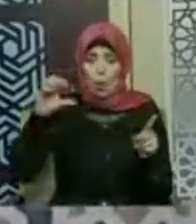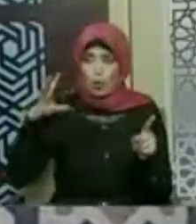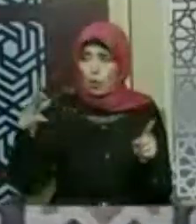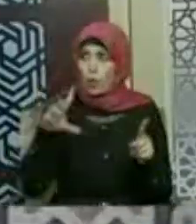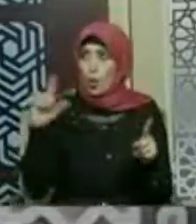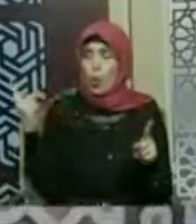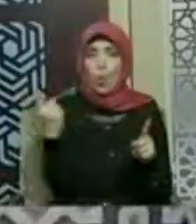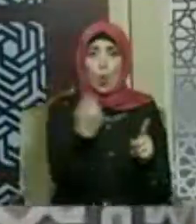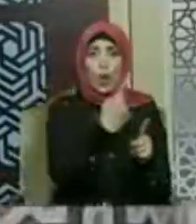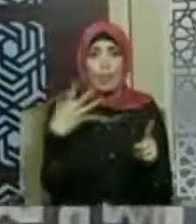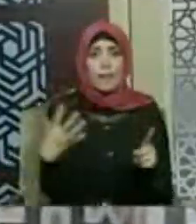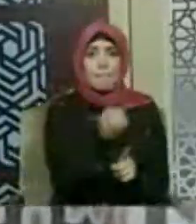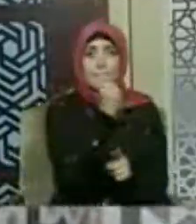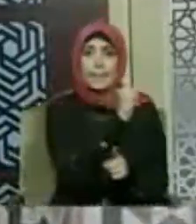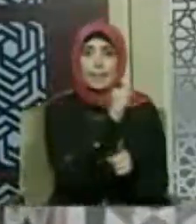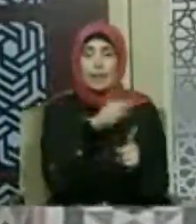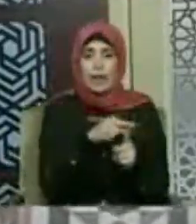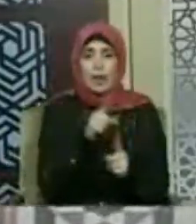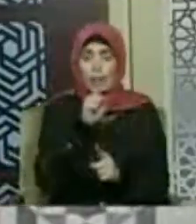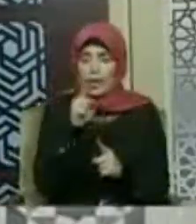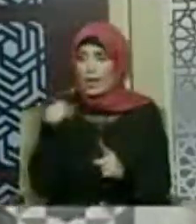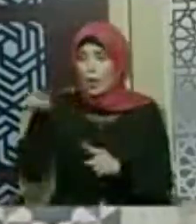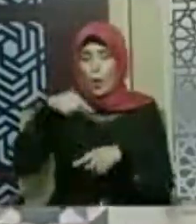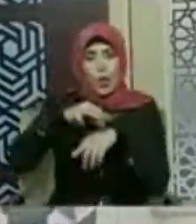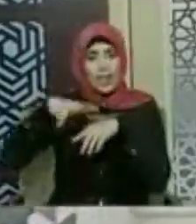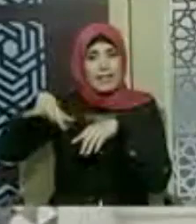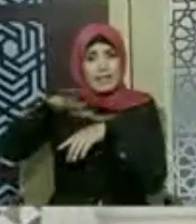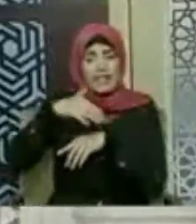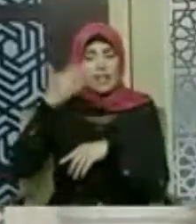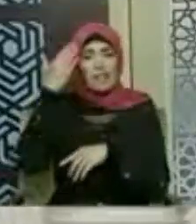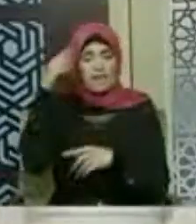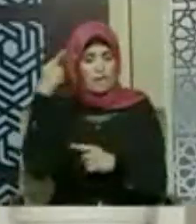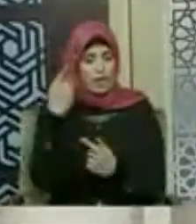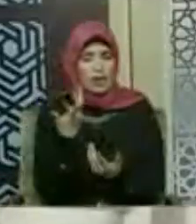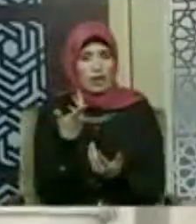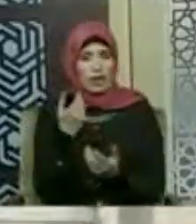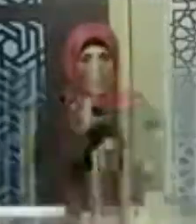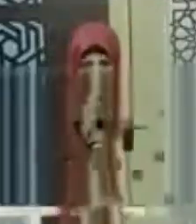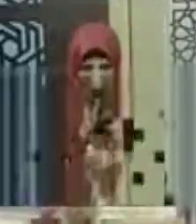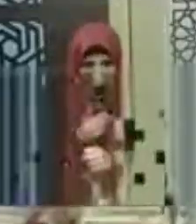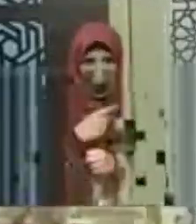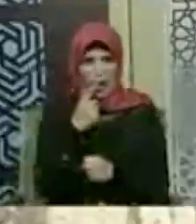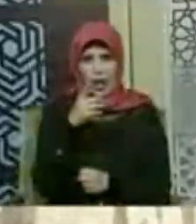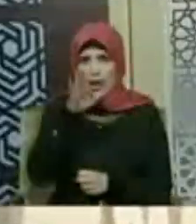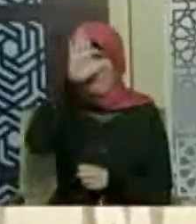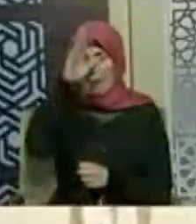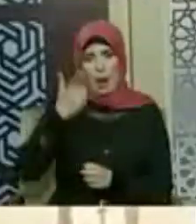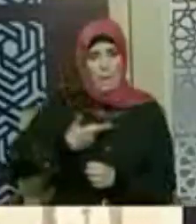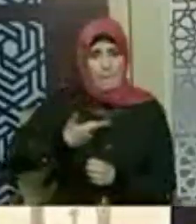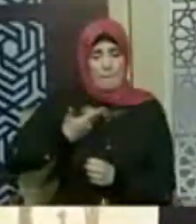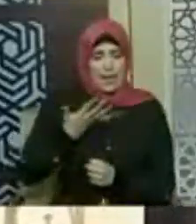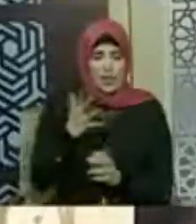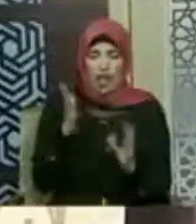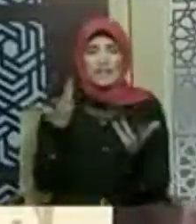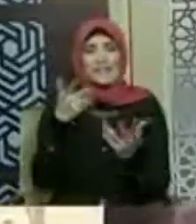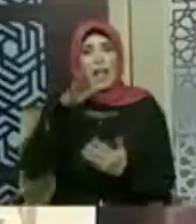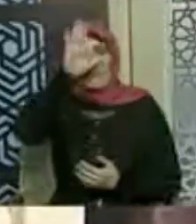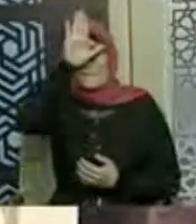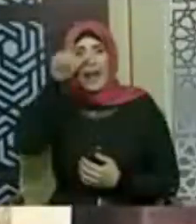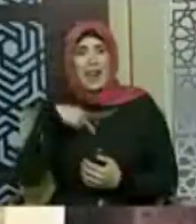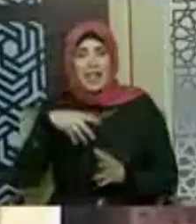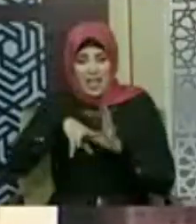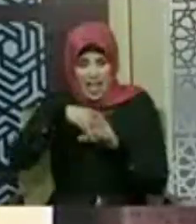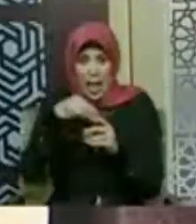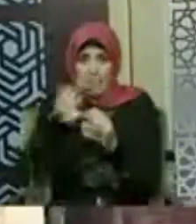بحسابات البشر ليس في حاجة أن يعمل بيده ولا أن يأكل، إنما هو ملك. ومع ذلك، مع